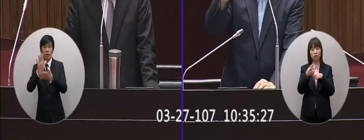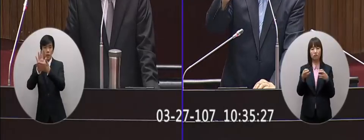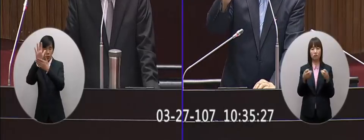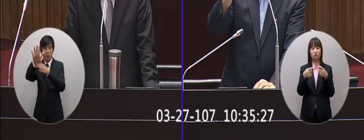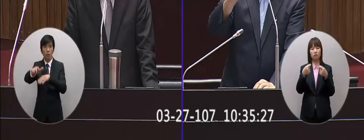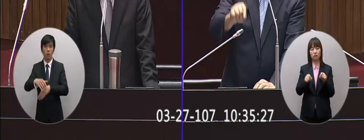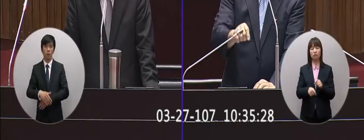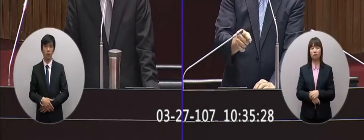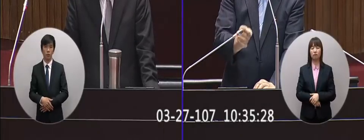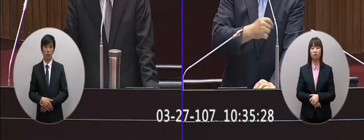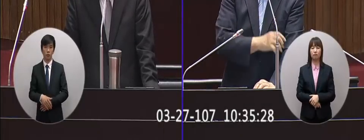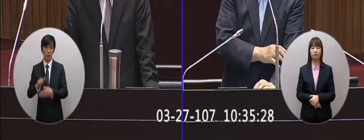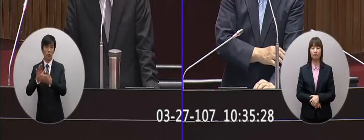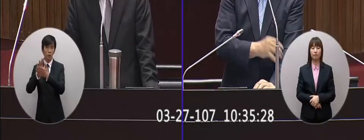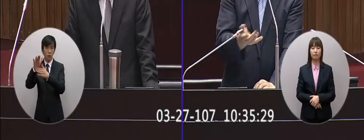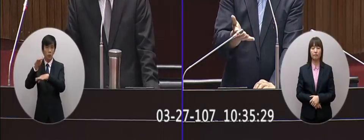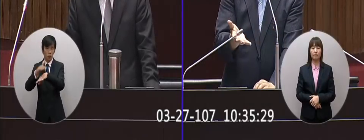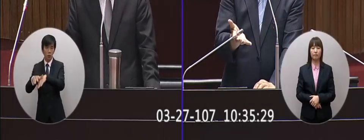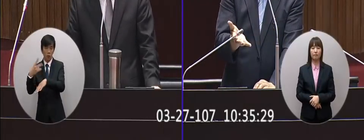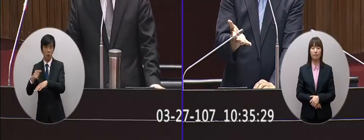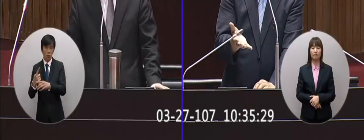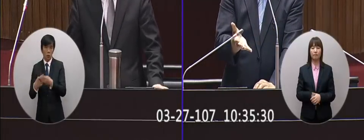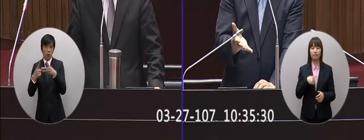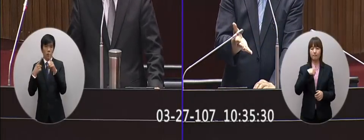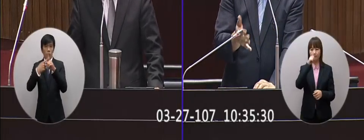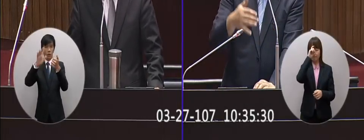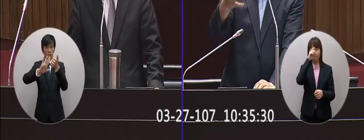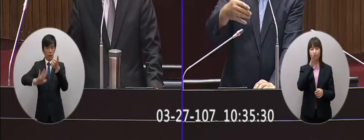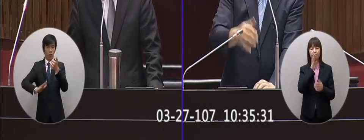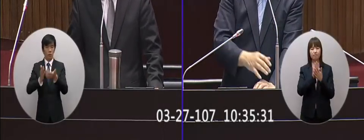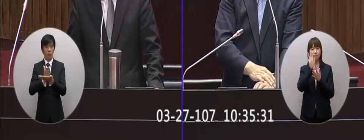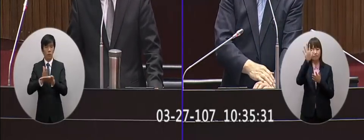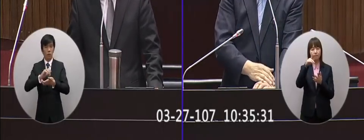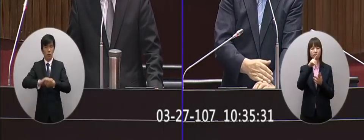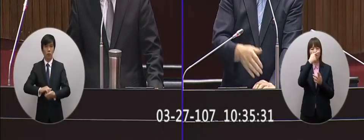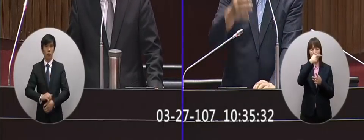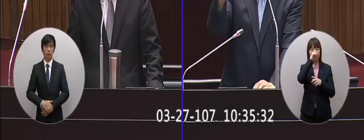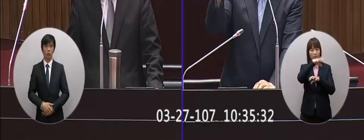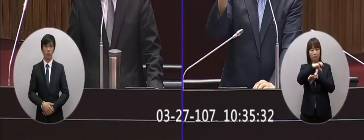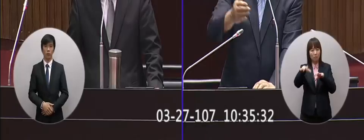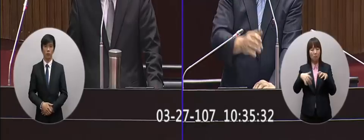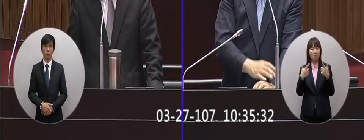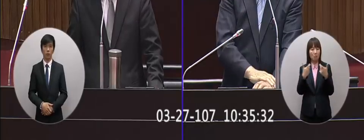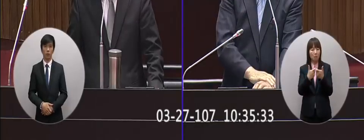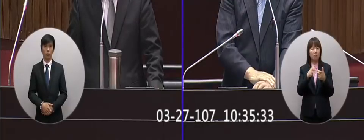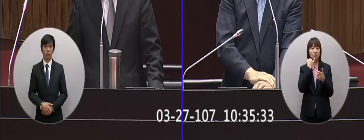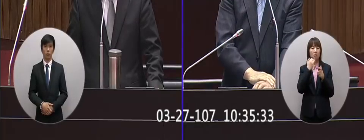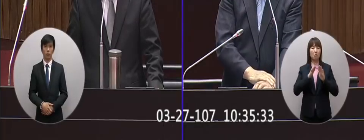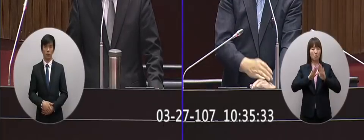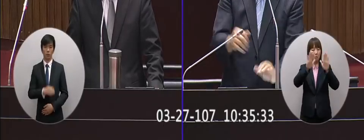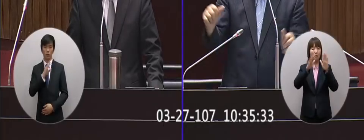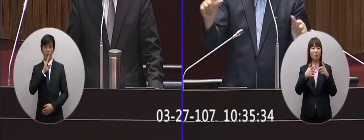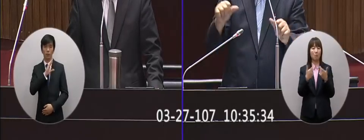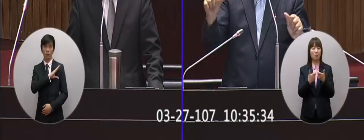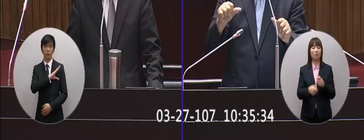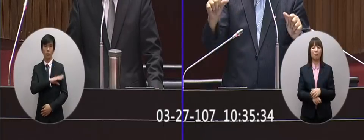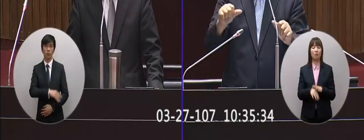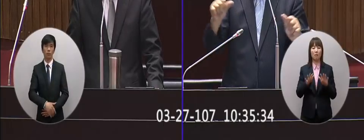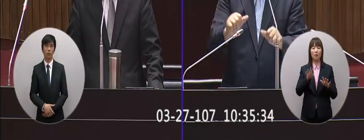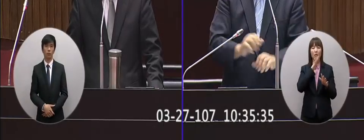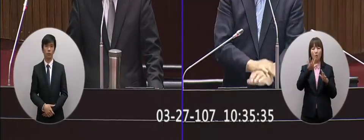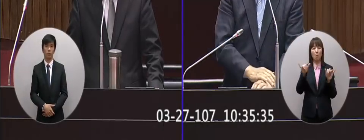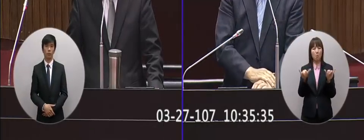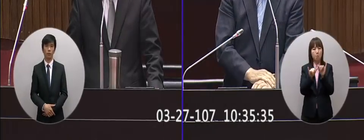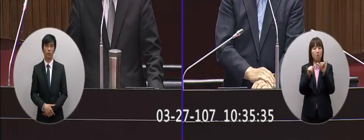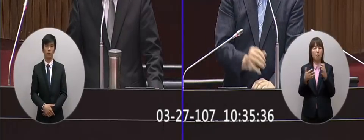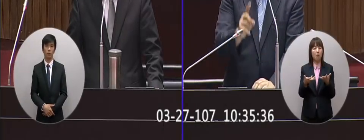假以时日，事在人为啦。 当然是希望假以时日是更好的一个环境出现，更好的经济发展嘛。 对。 但是当两相